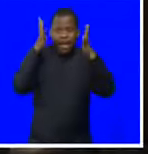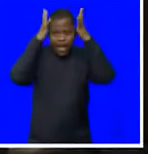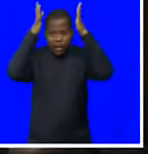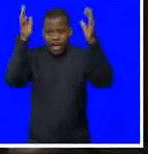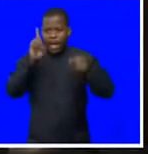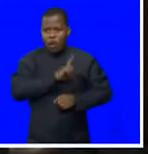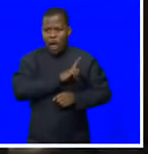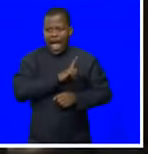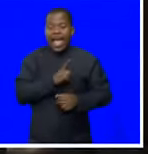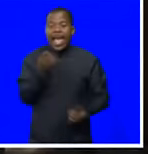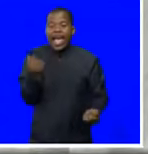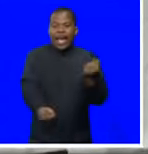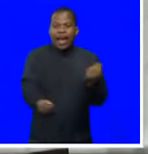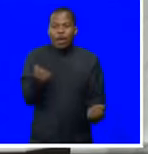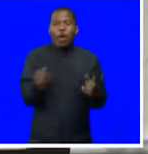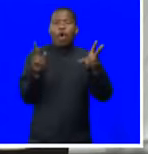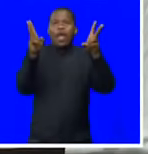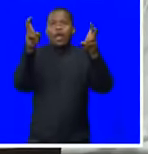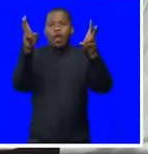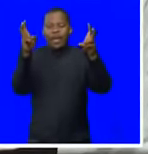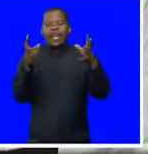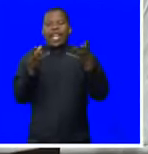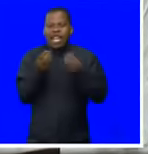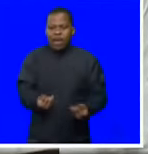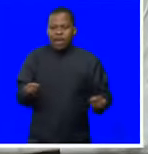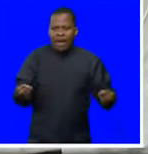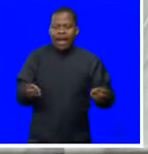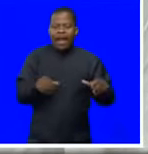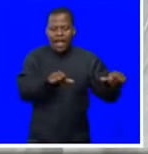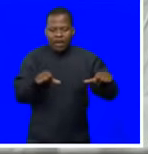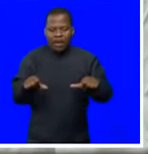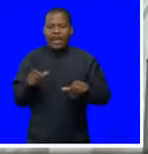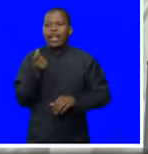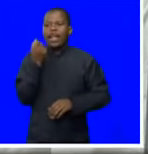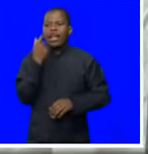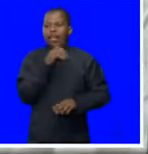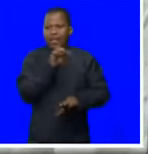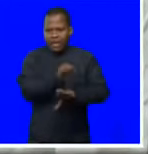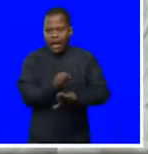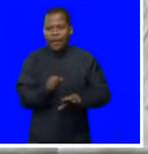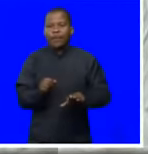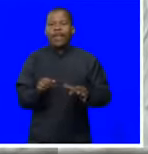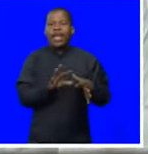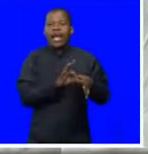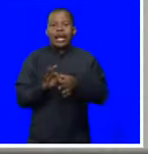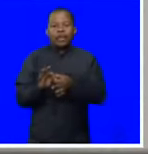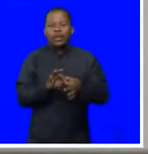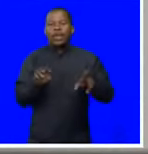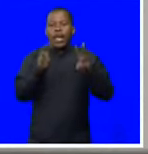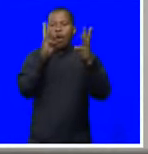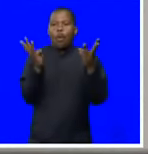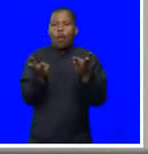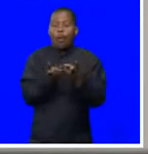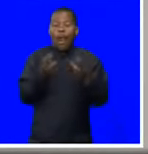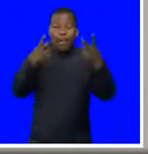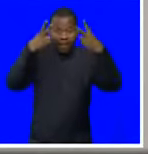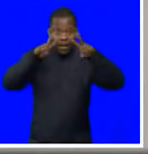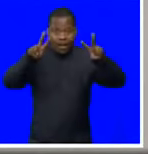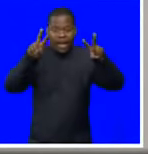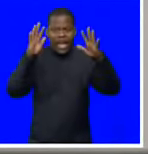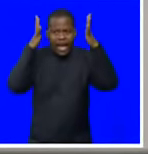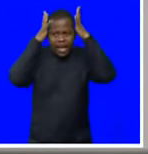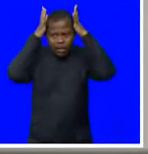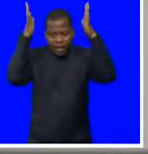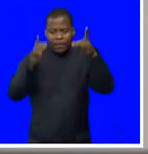eTindzaba tebantwana netinkantolo. Umcondizi kaWorld Vision kuleli Thina Mugunda uyachaza. So what this country has